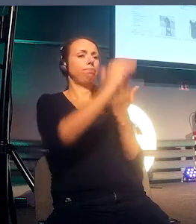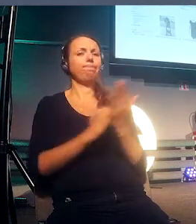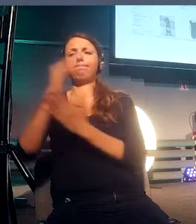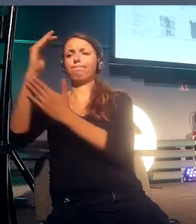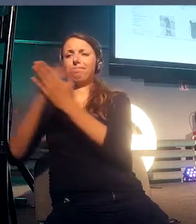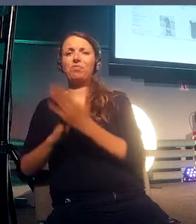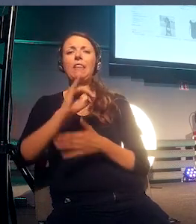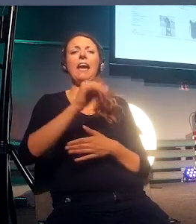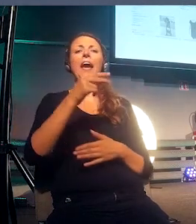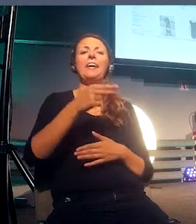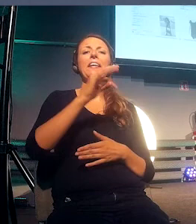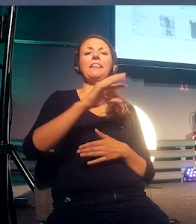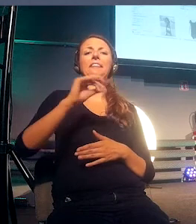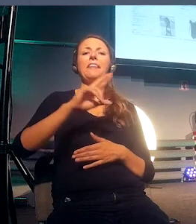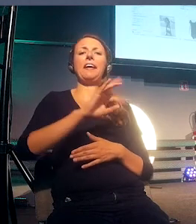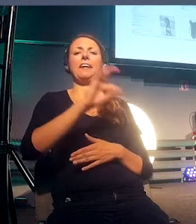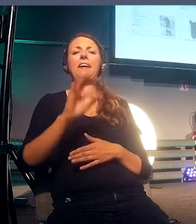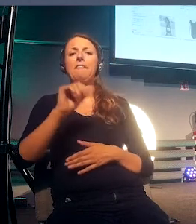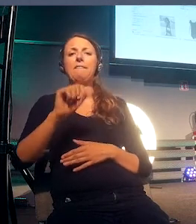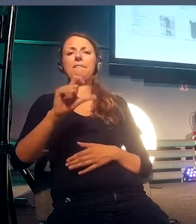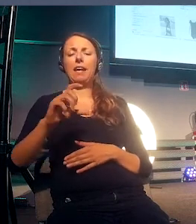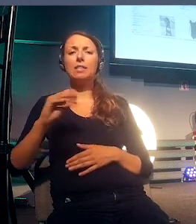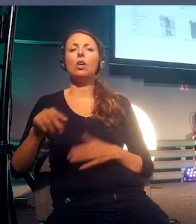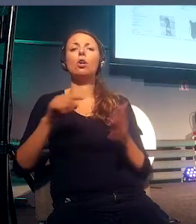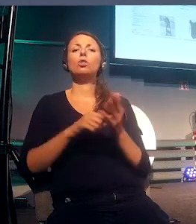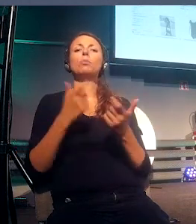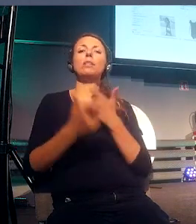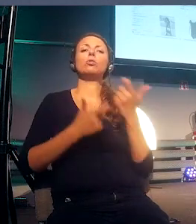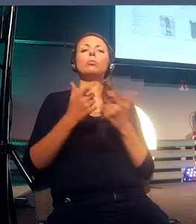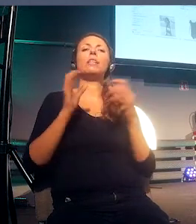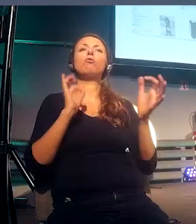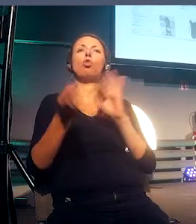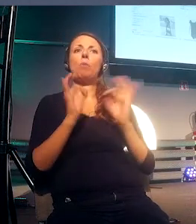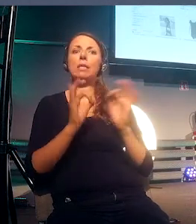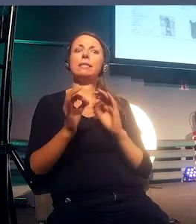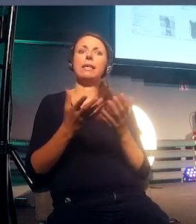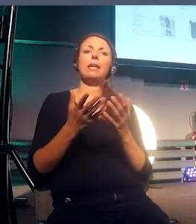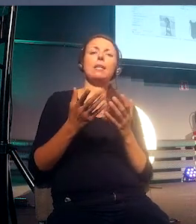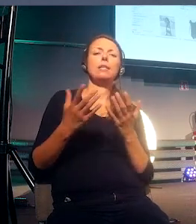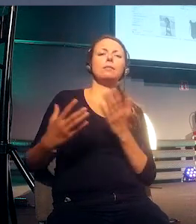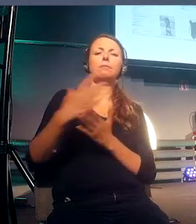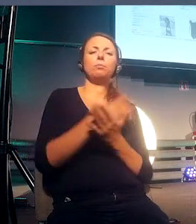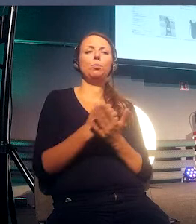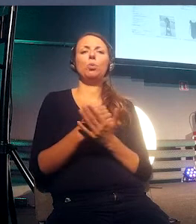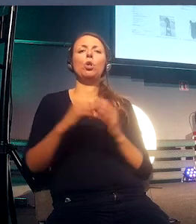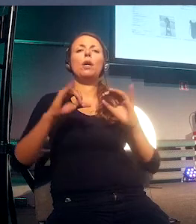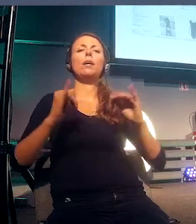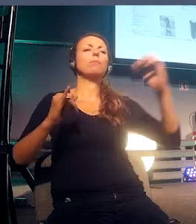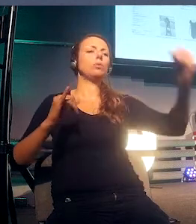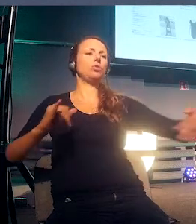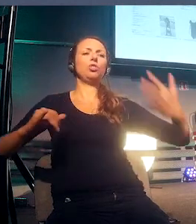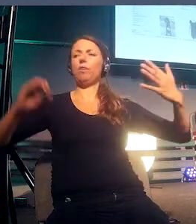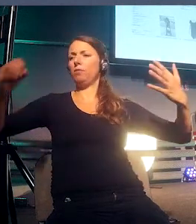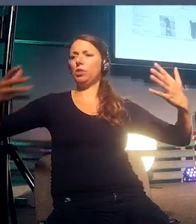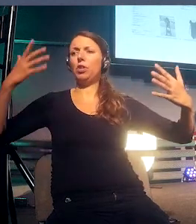pozyskanie danych na temat w ogóle tego, jakiego typu content będziemy wyświetlali, jest dosyć